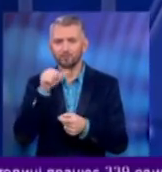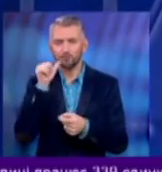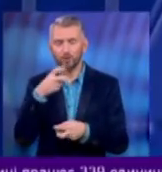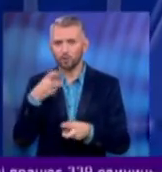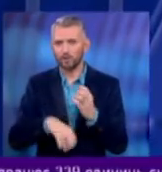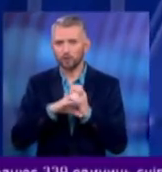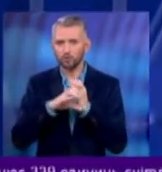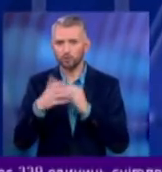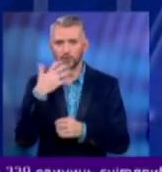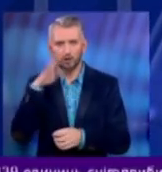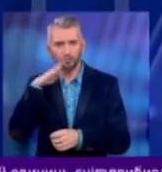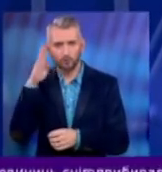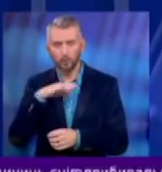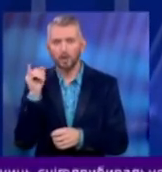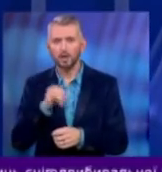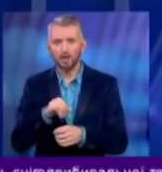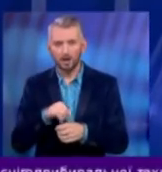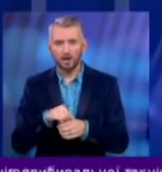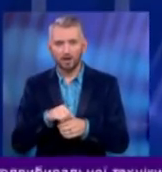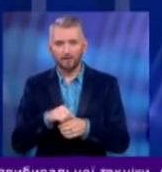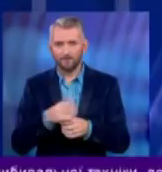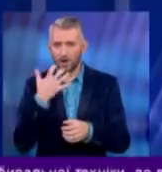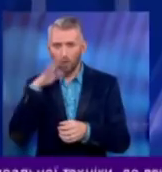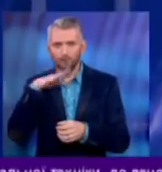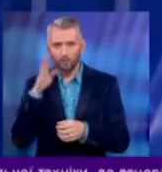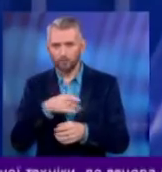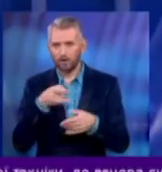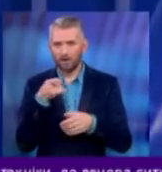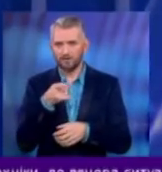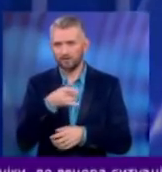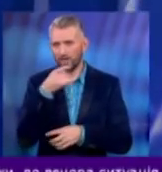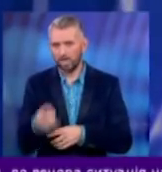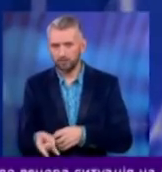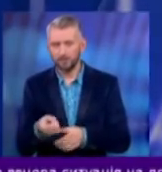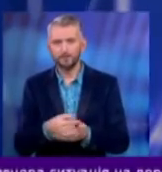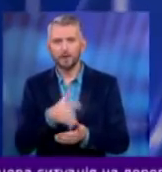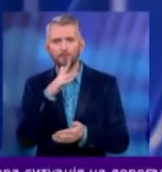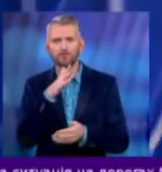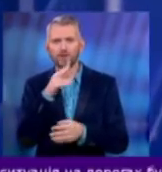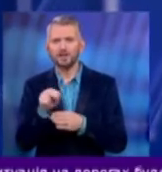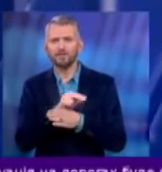прорвало трубу з гарячою водою і в укріп провалилась автівка. Під час ліквідації прориву